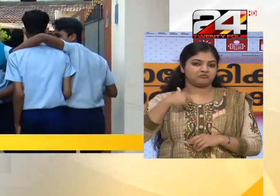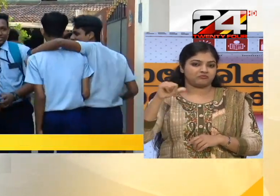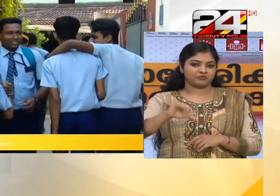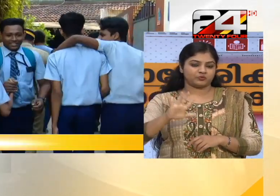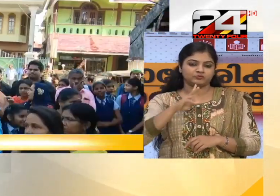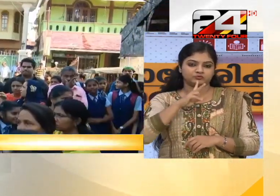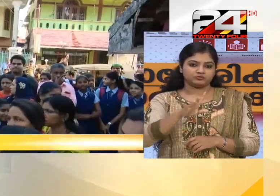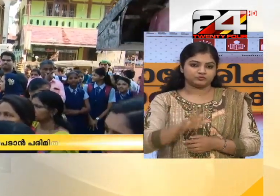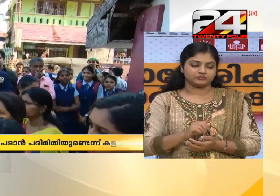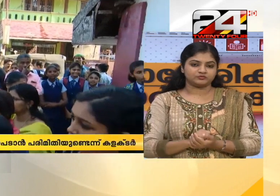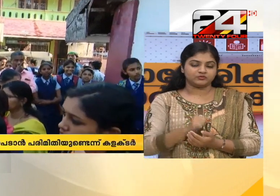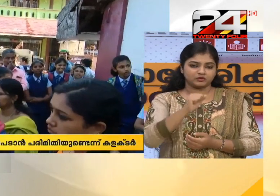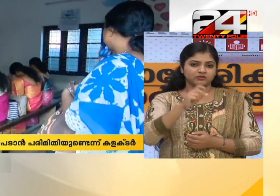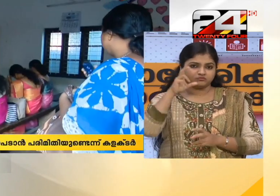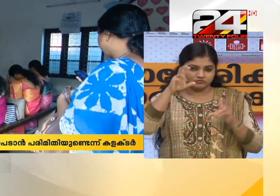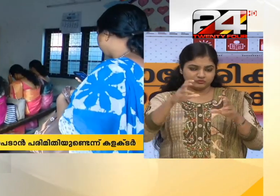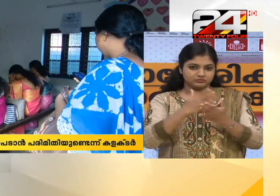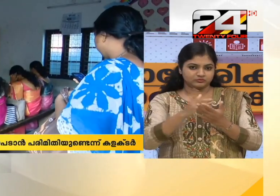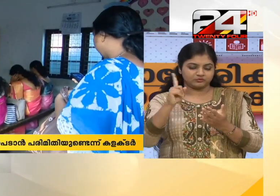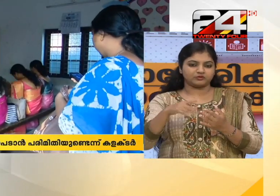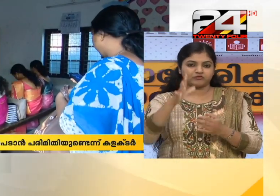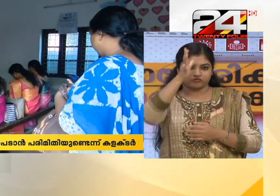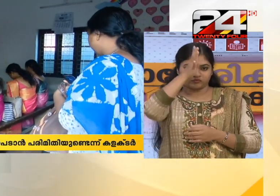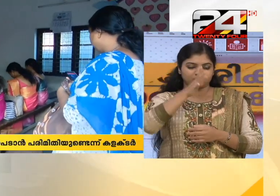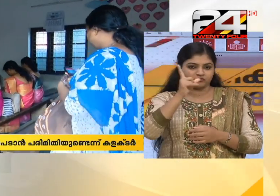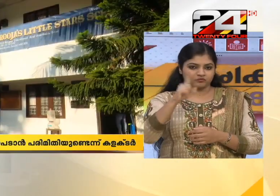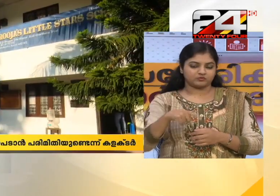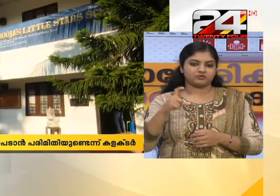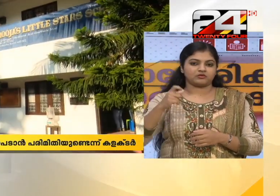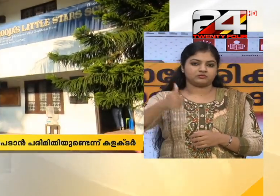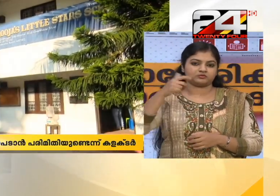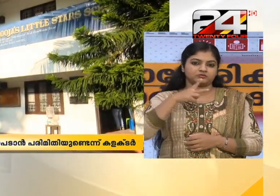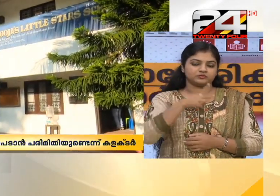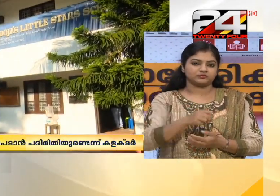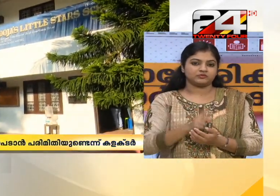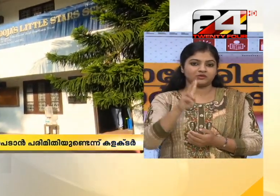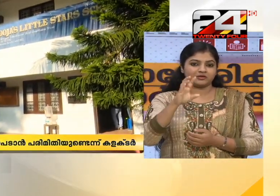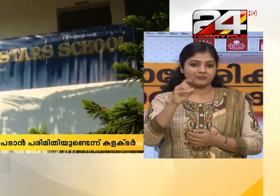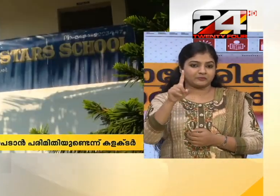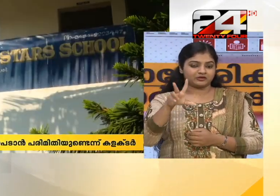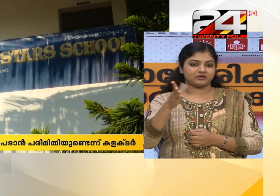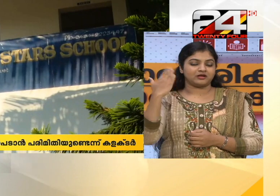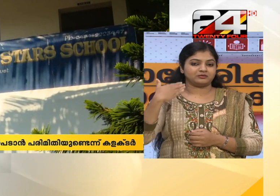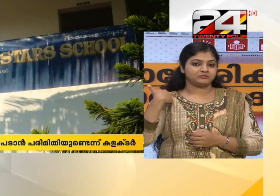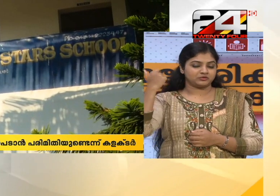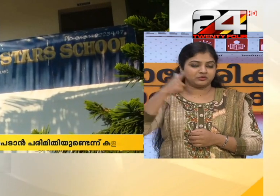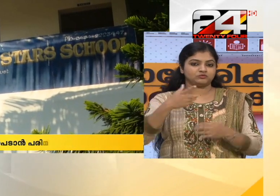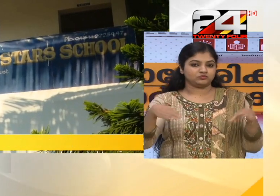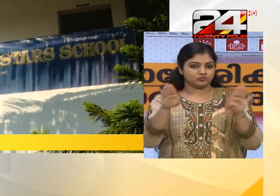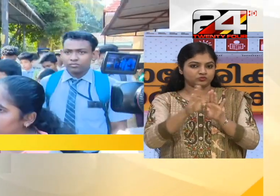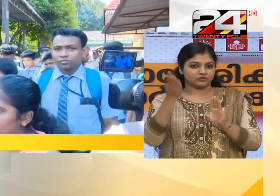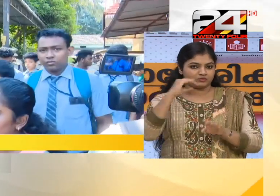വ്യക്തമാക്കിയിരുന്നു. ഇക്കാര്യങ്ങളിൽ ശ്രദ്ധ ചെലുത്തേണ്ടത് രക്ഷിതാക്കളാണെന്നും SSuhas പറഞ്ഞു. 2018 വിദ്യാഭ്യാസ വകുപ്പ് അടച്ചുപൂട്ടാൻ നിർദ്ദേശം നൽകിയ